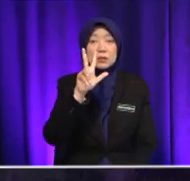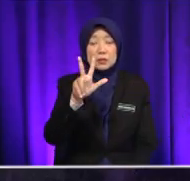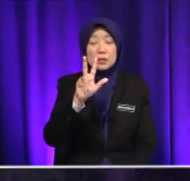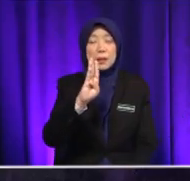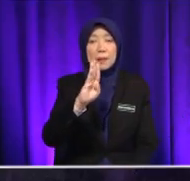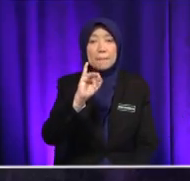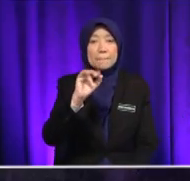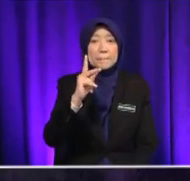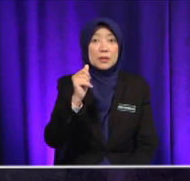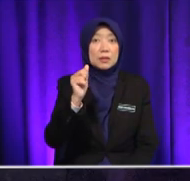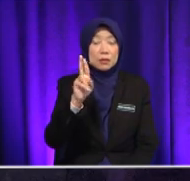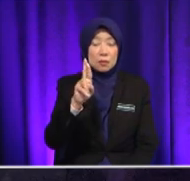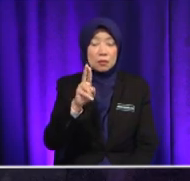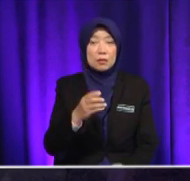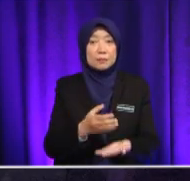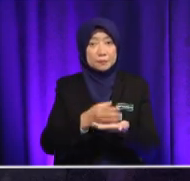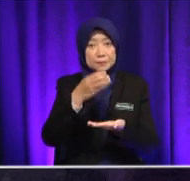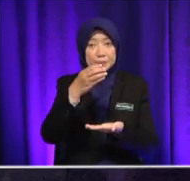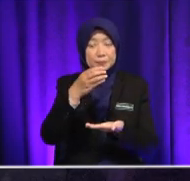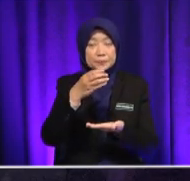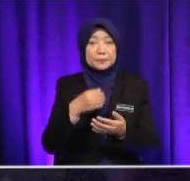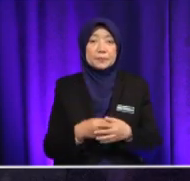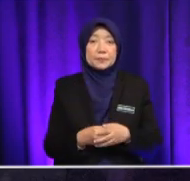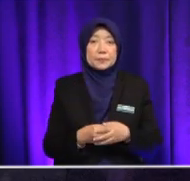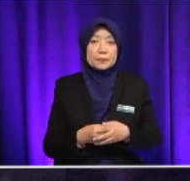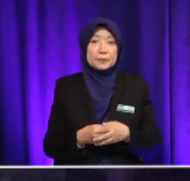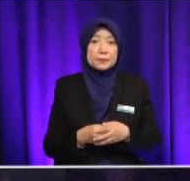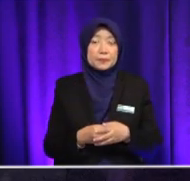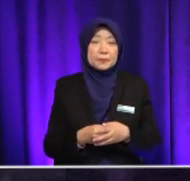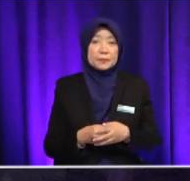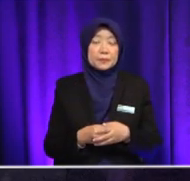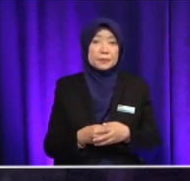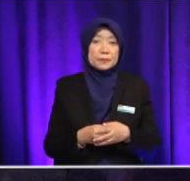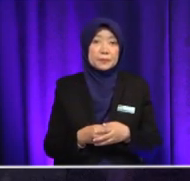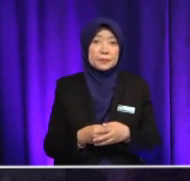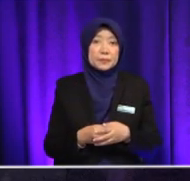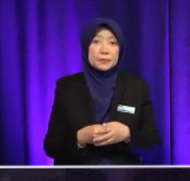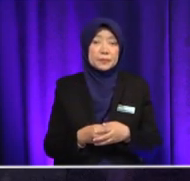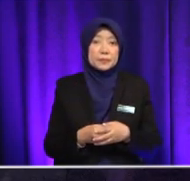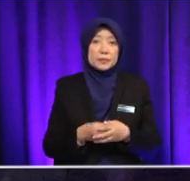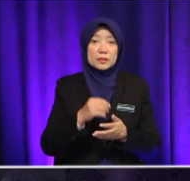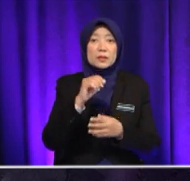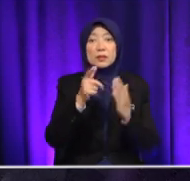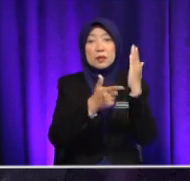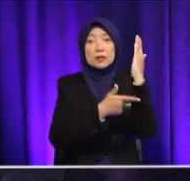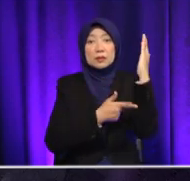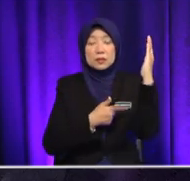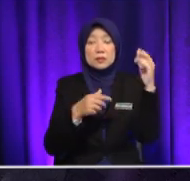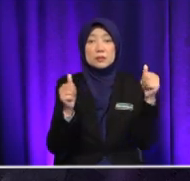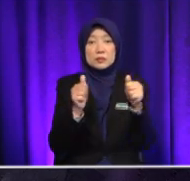Okey. Okey, bika pertama kita katakan sebagai bahan yang kita akan campurkan latex bersama dengan